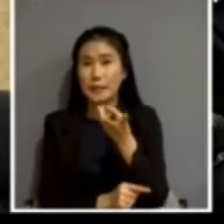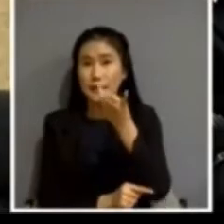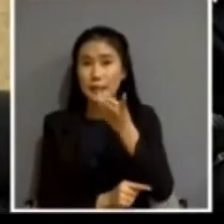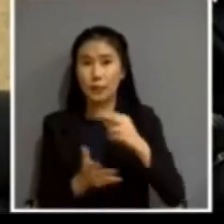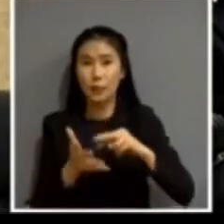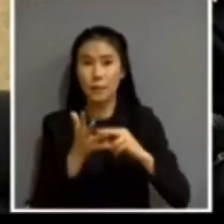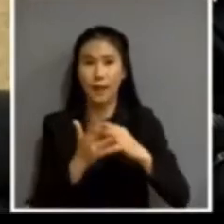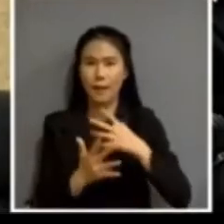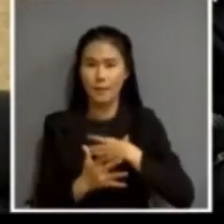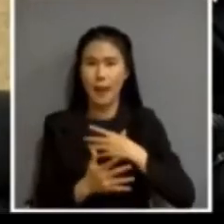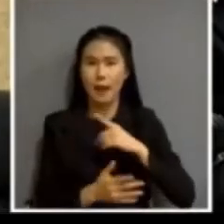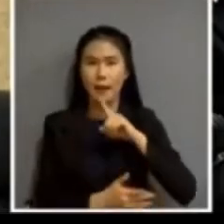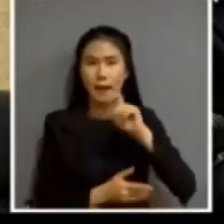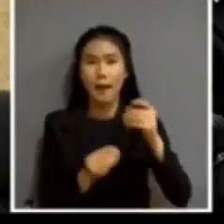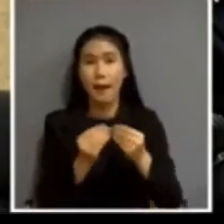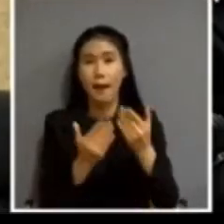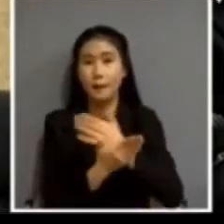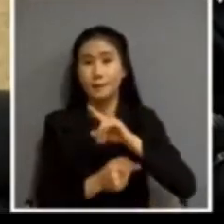ระทู้ดังกล่าว